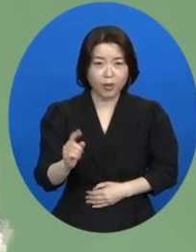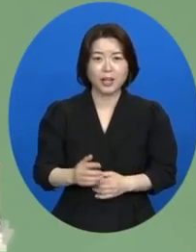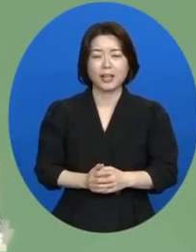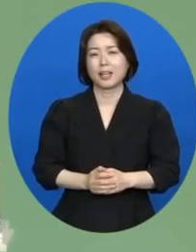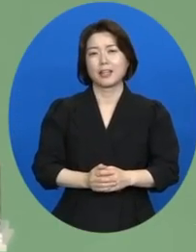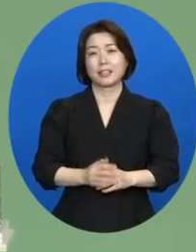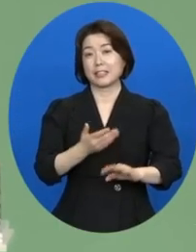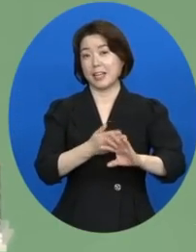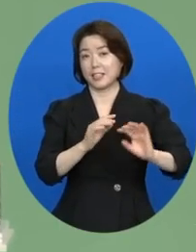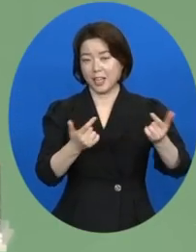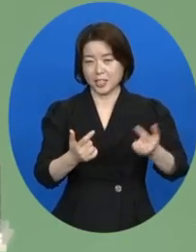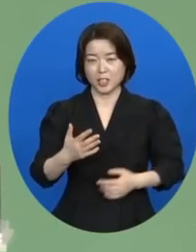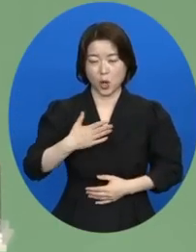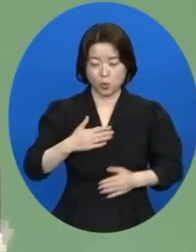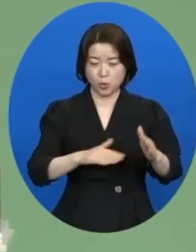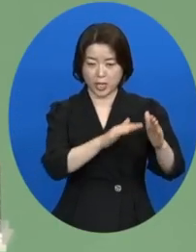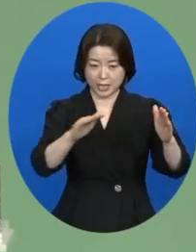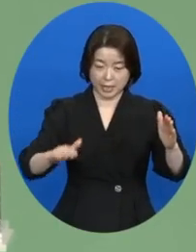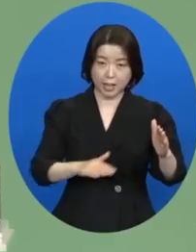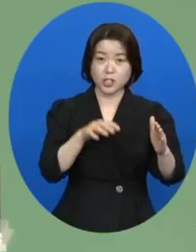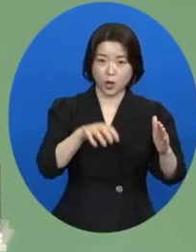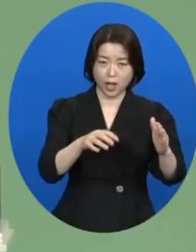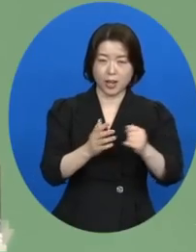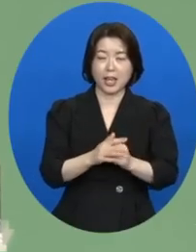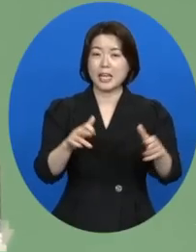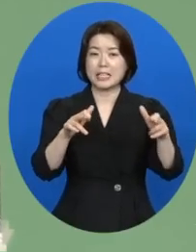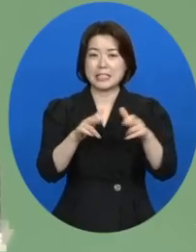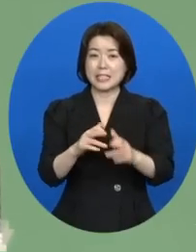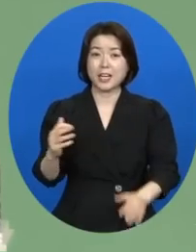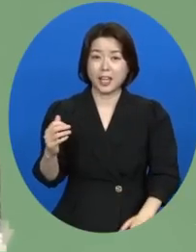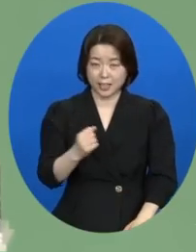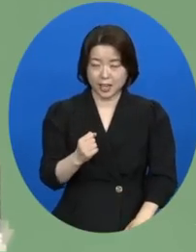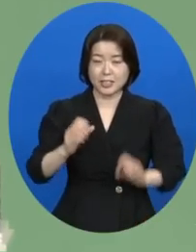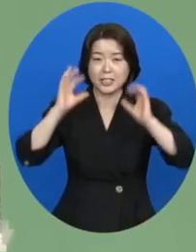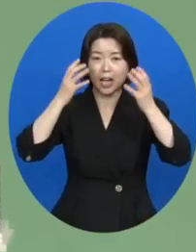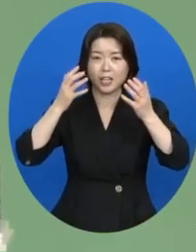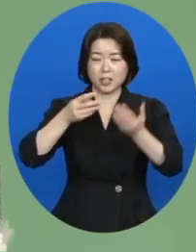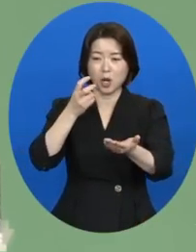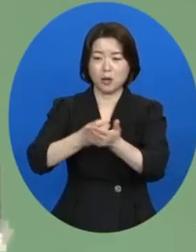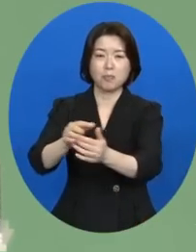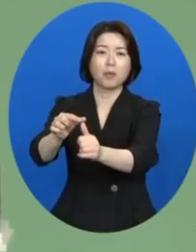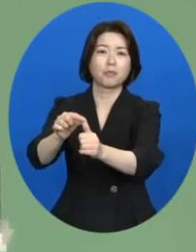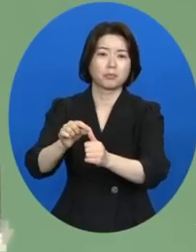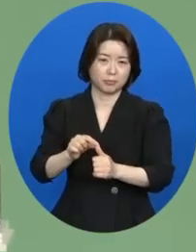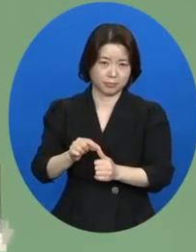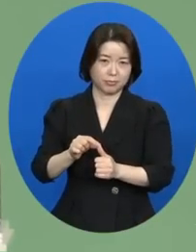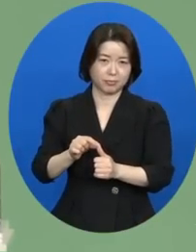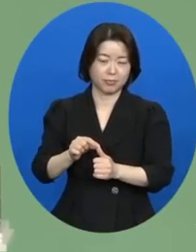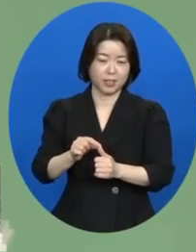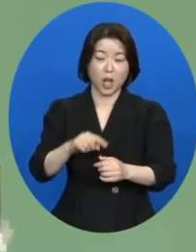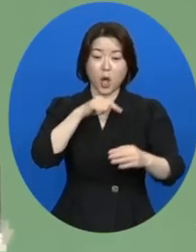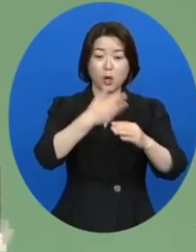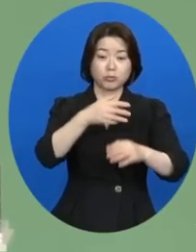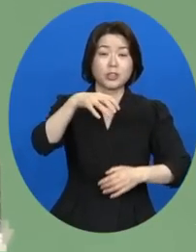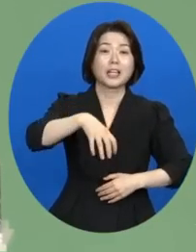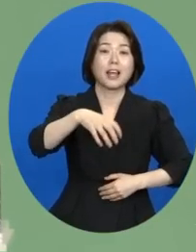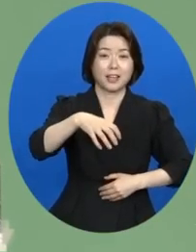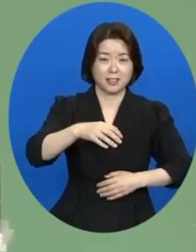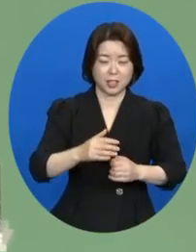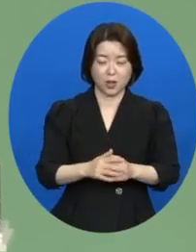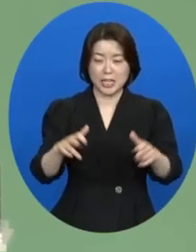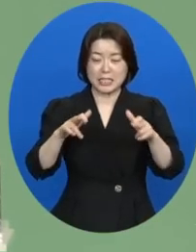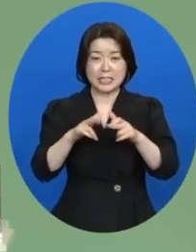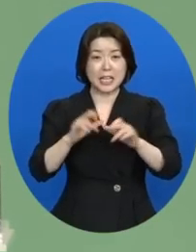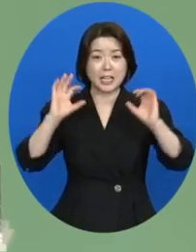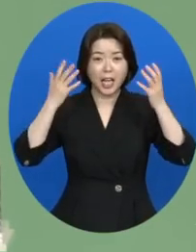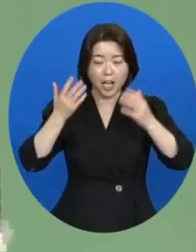다름 아닌 저희 가정에게 장애를 가진 아이를 입양해서 북한 땅에서 장애